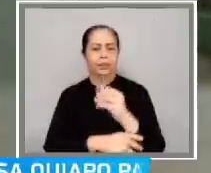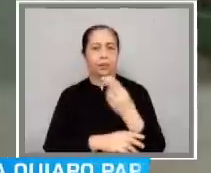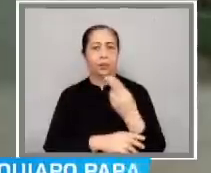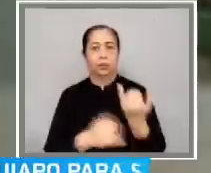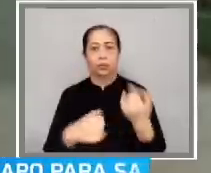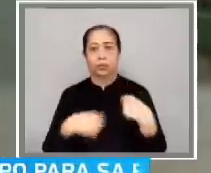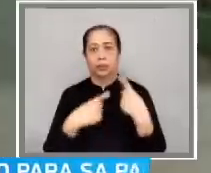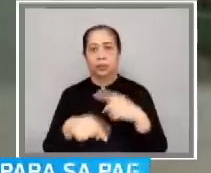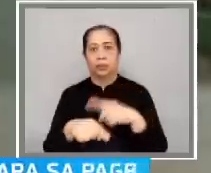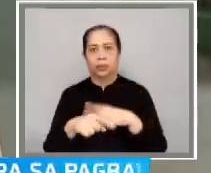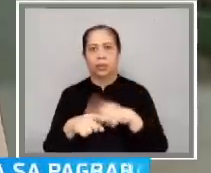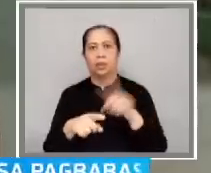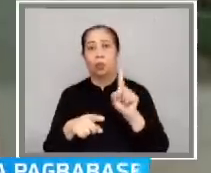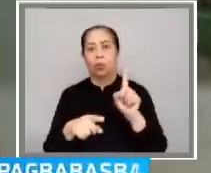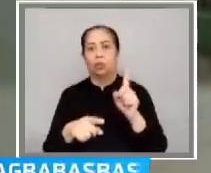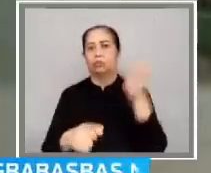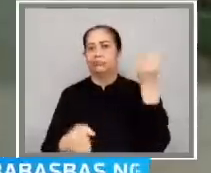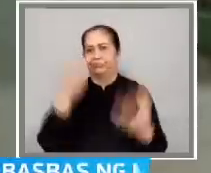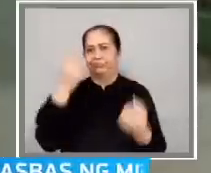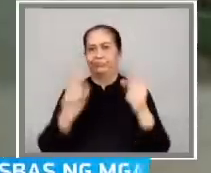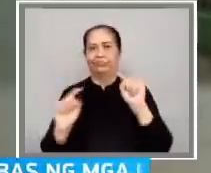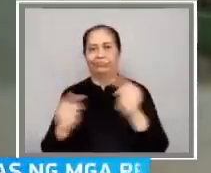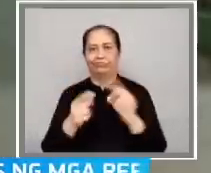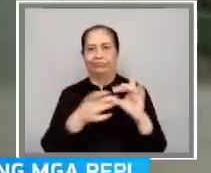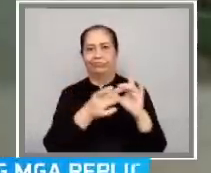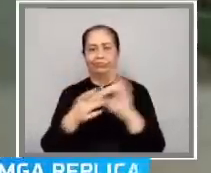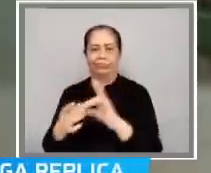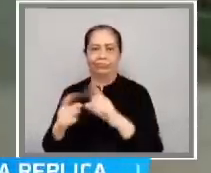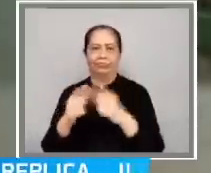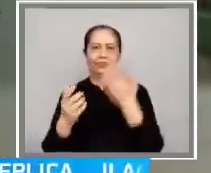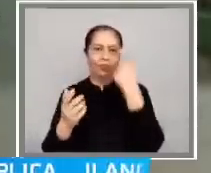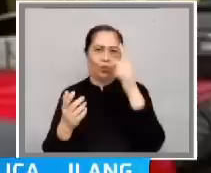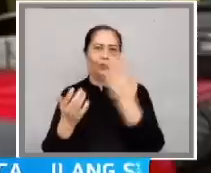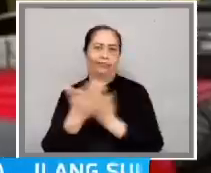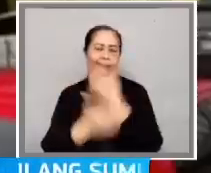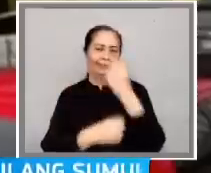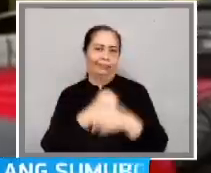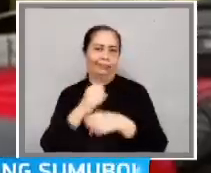mga firecracker-related injuries sa pagsalubong ng bagong taon.